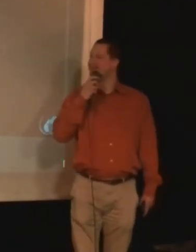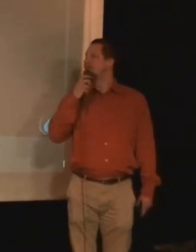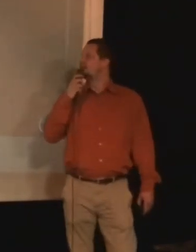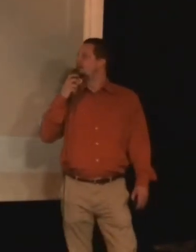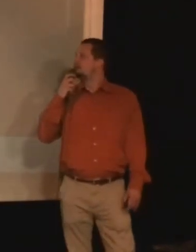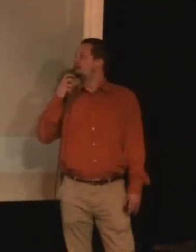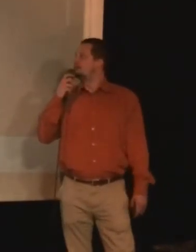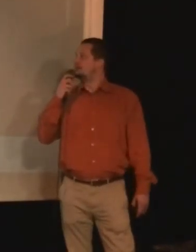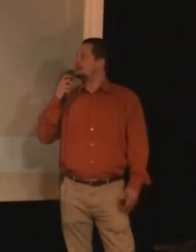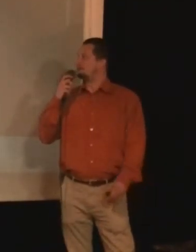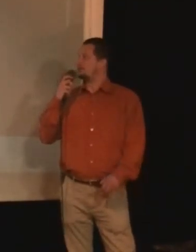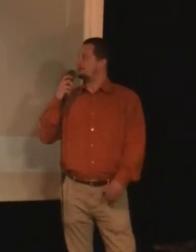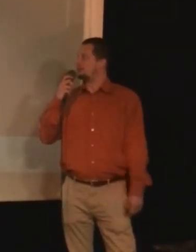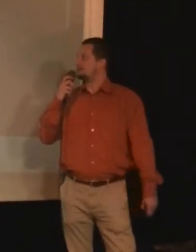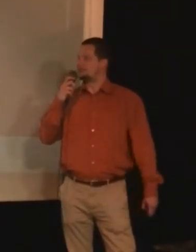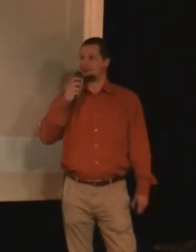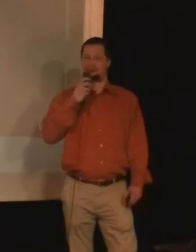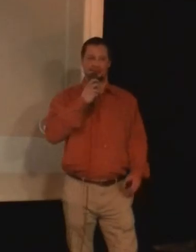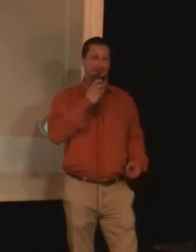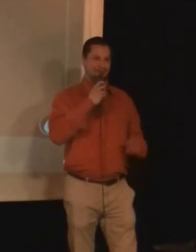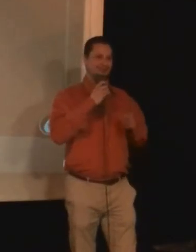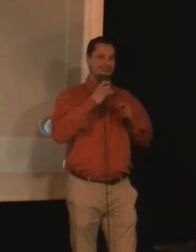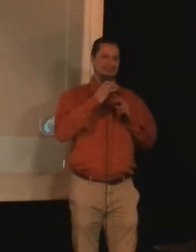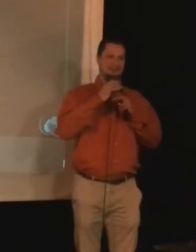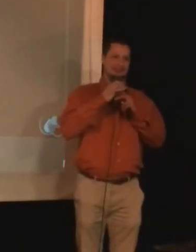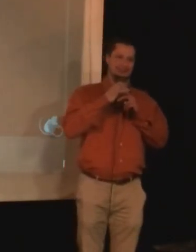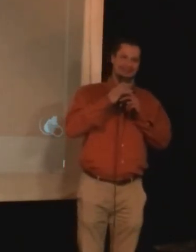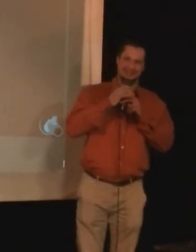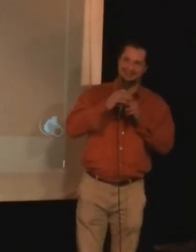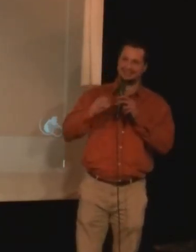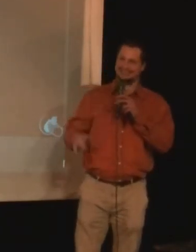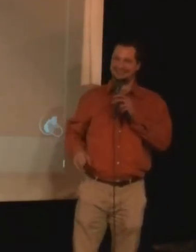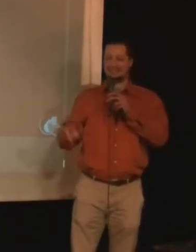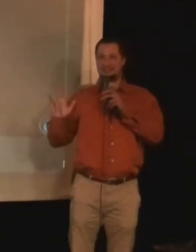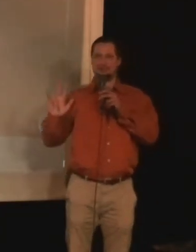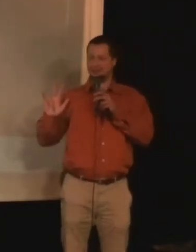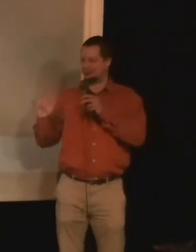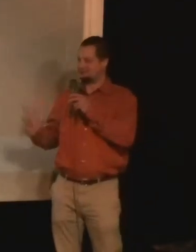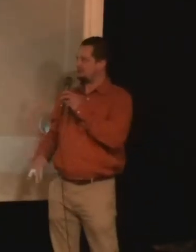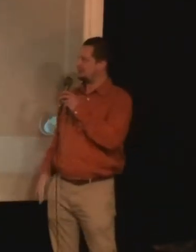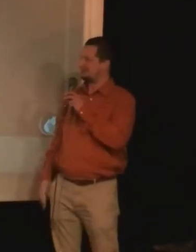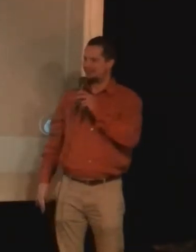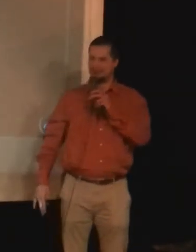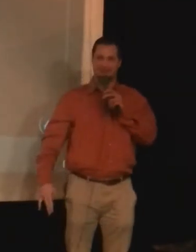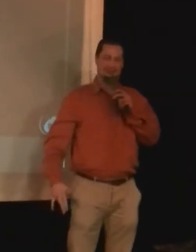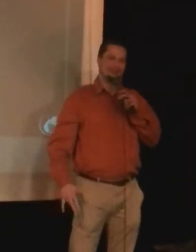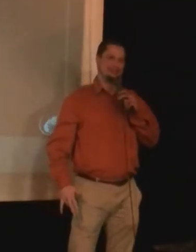A siketeknek mindenkinek van egy saját jele a nevére, mármint hogy van egy névjele,